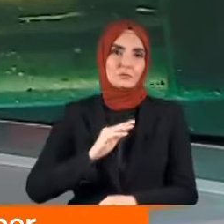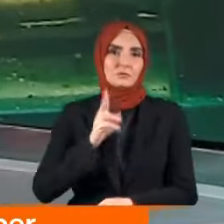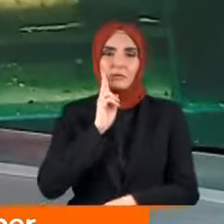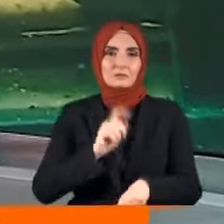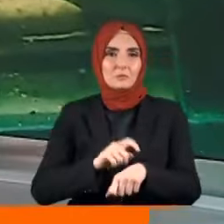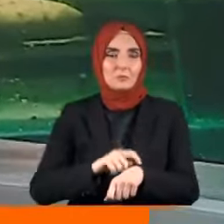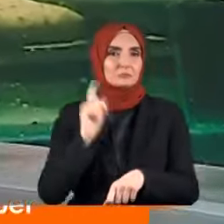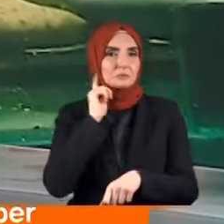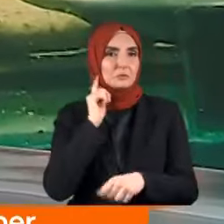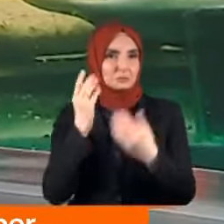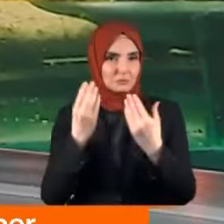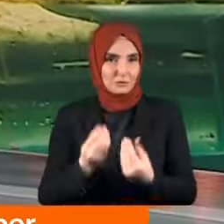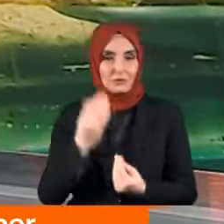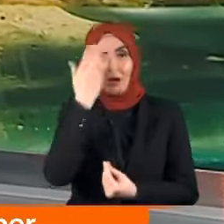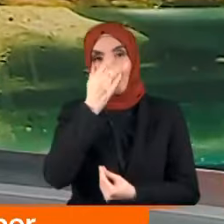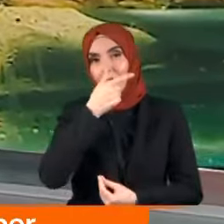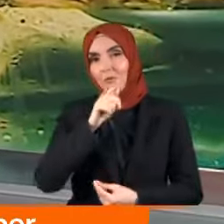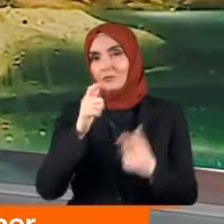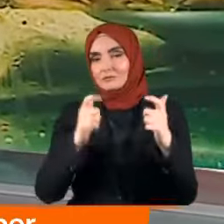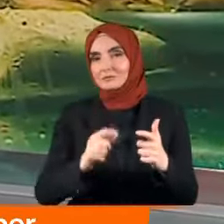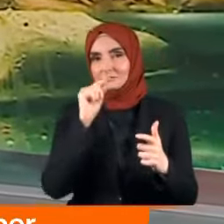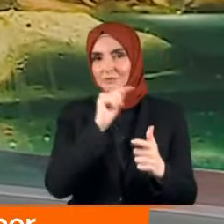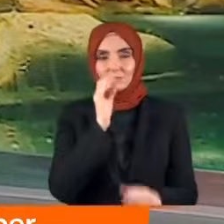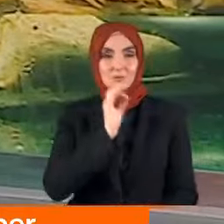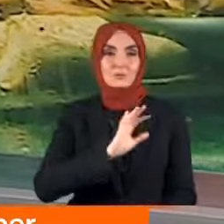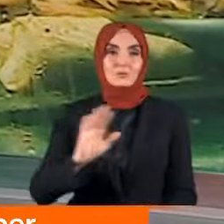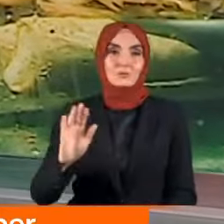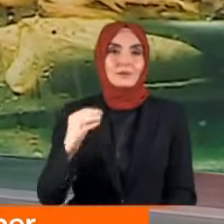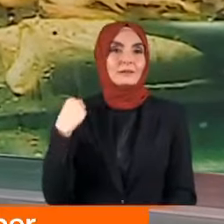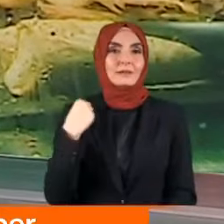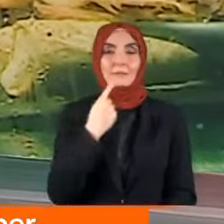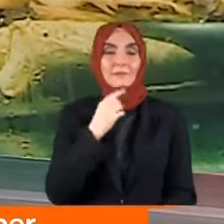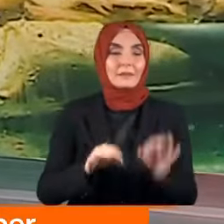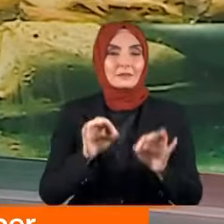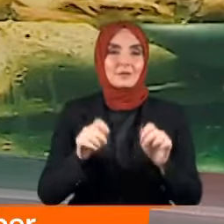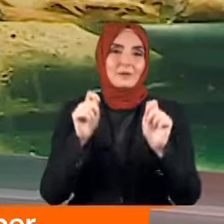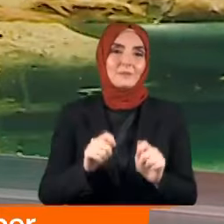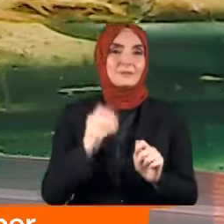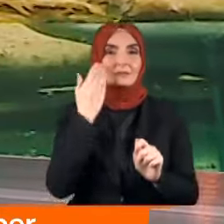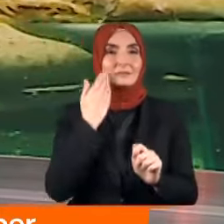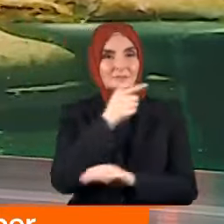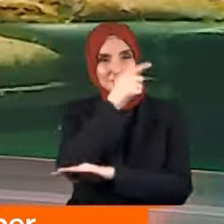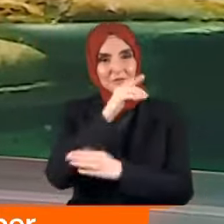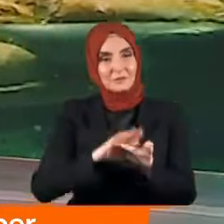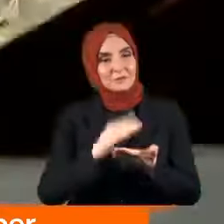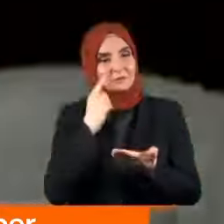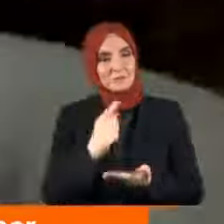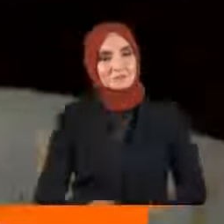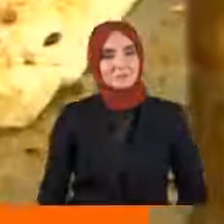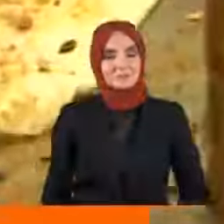yola koyuldu ve Karaköy'de damak çatlatan bu yeni sokak lezzetini deneyimlediler. Onların izlenimleri geliyor şimdi ekranlarınıza.